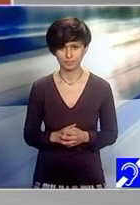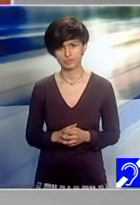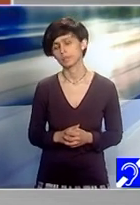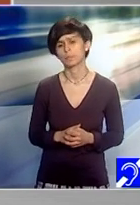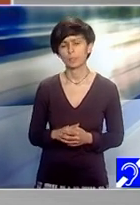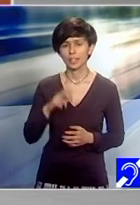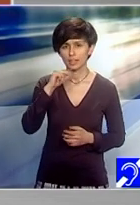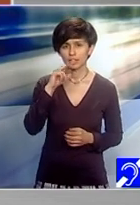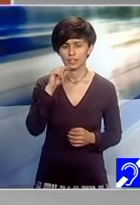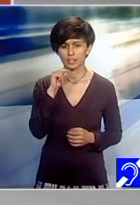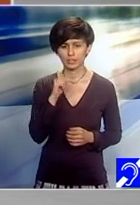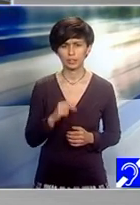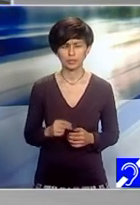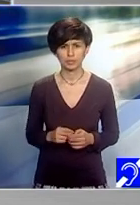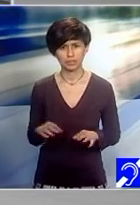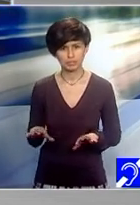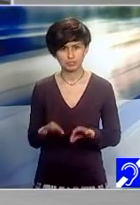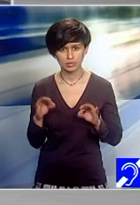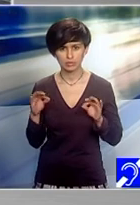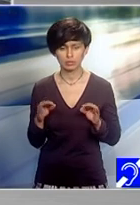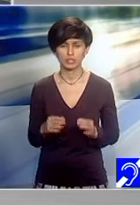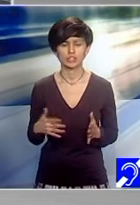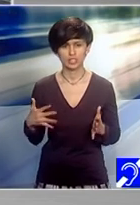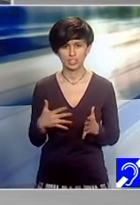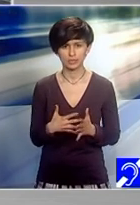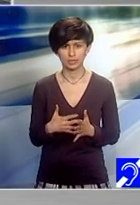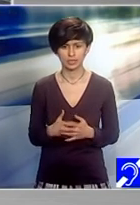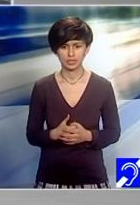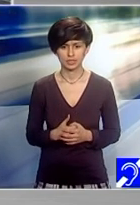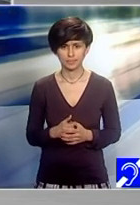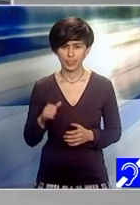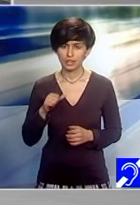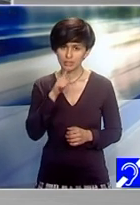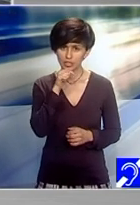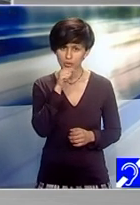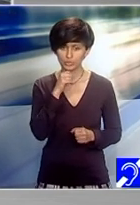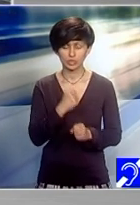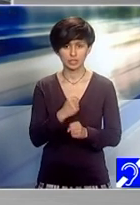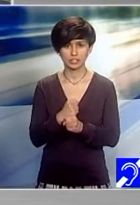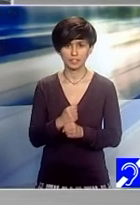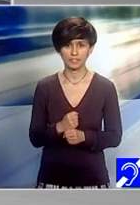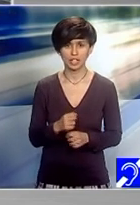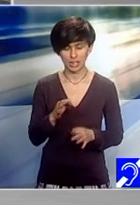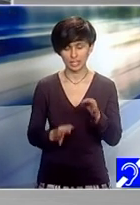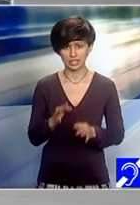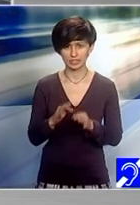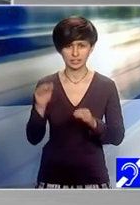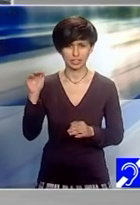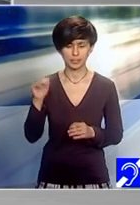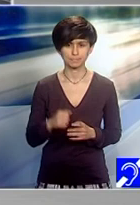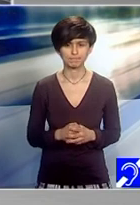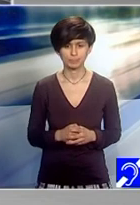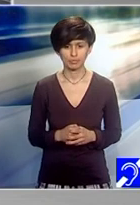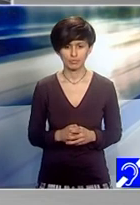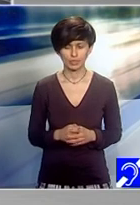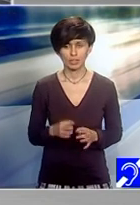deci vorbim de prelevare probe. Unde sunt făcute până la urmă analizele? Laboratorul nostru al Institutului, un laborator ultradotat la